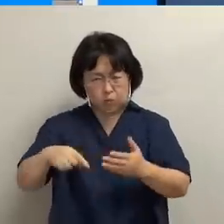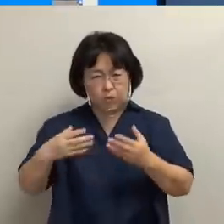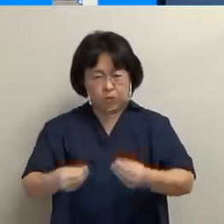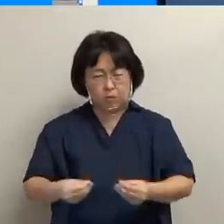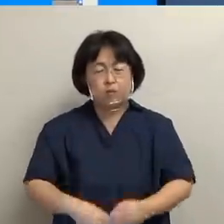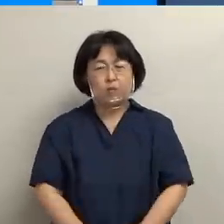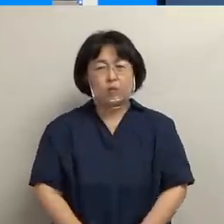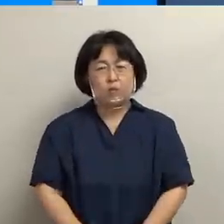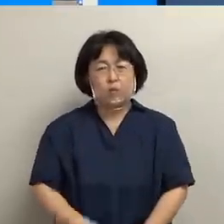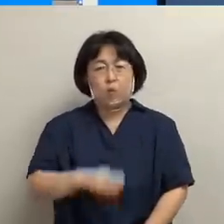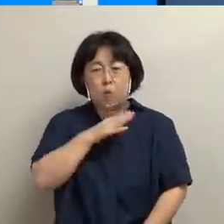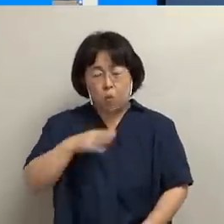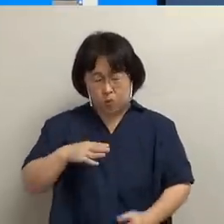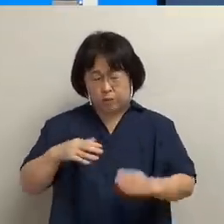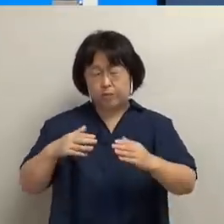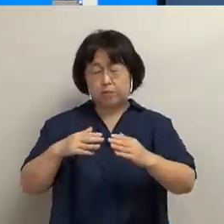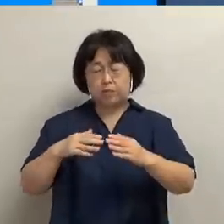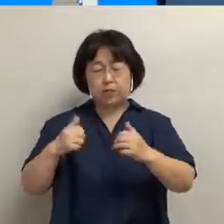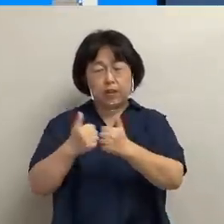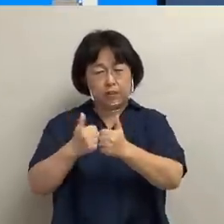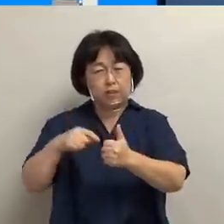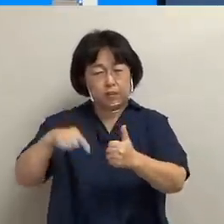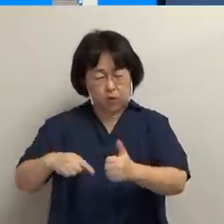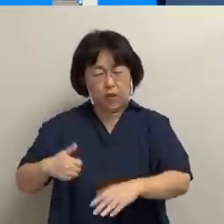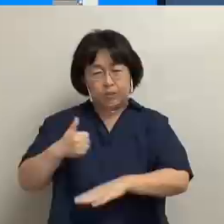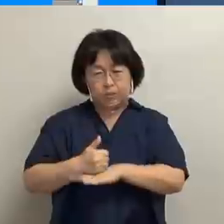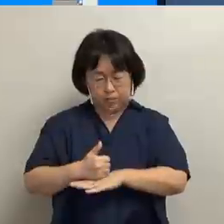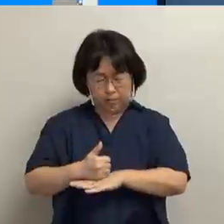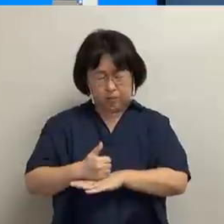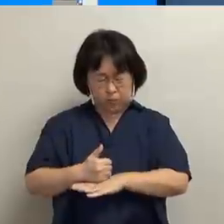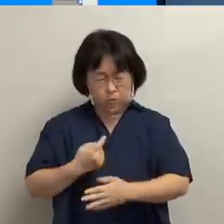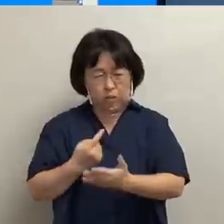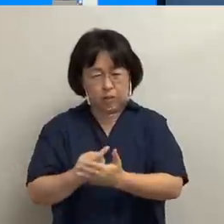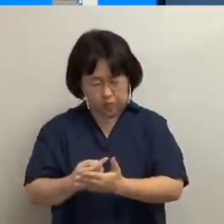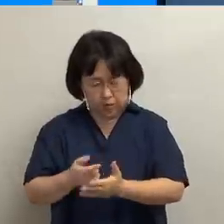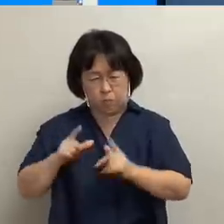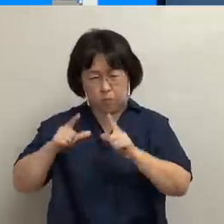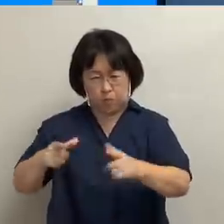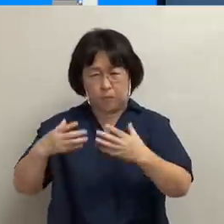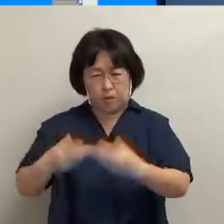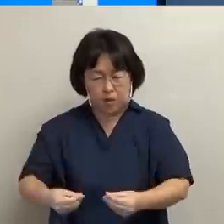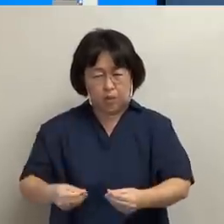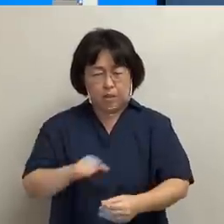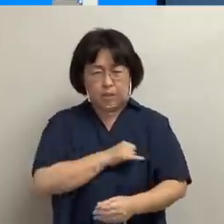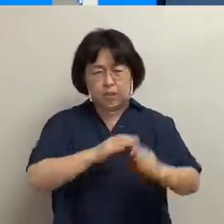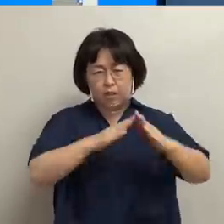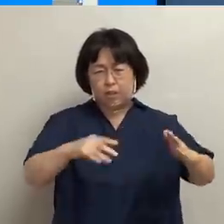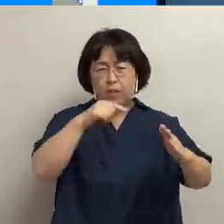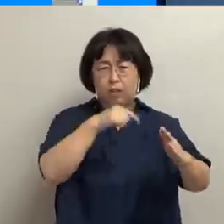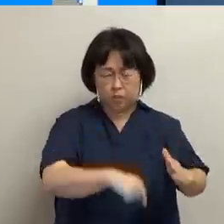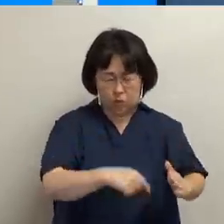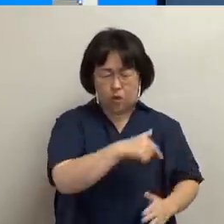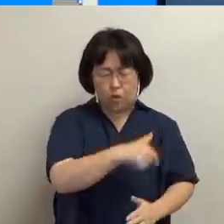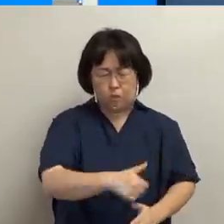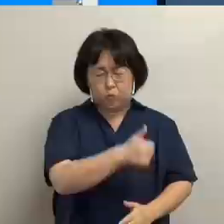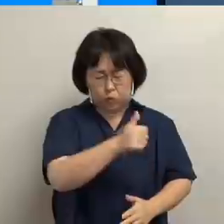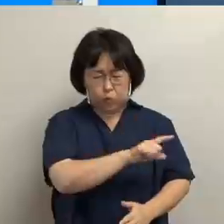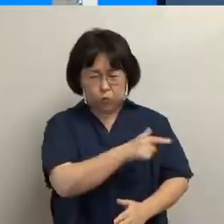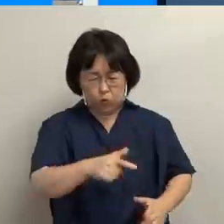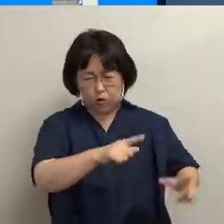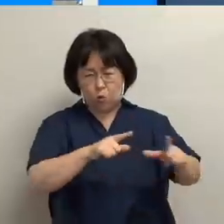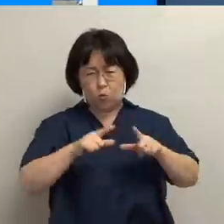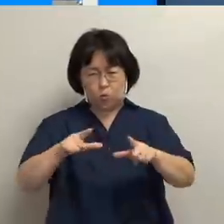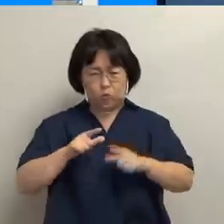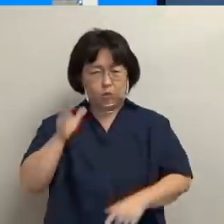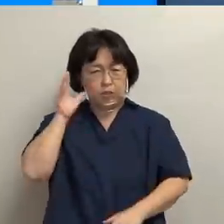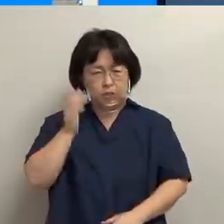知事がしっかり出て答弁もうさせていただきましたが常任委員会の議論もですね関係の部長からみんな号哭を受けましたまあそうしたやリアの県